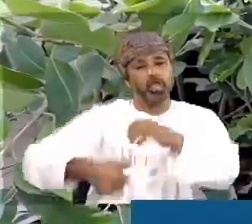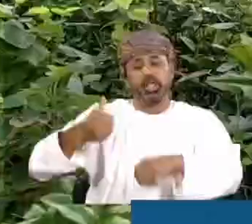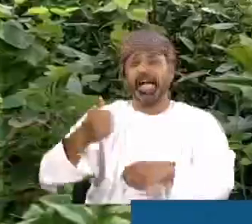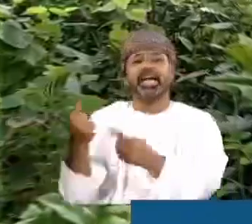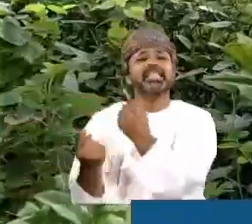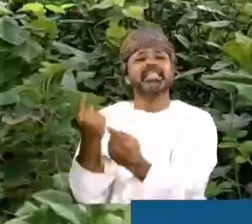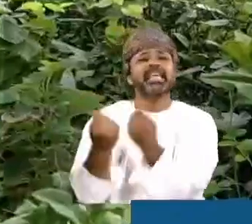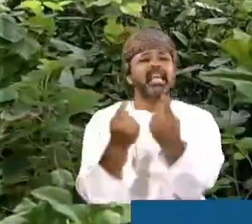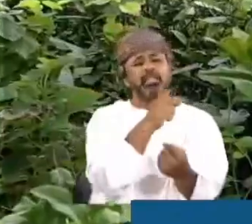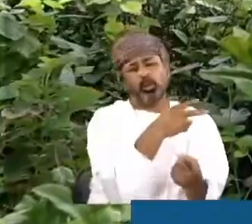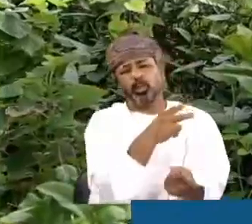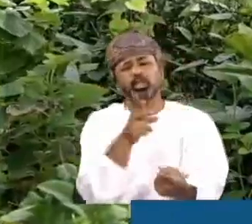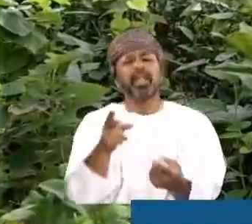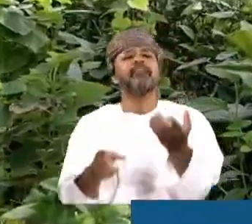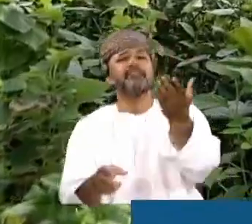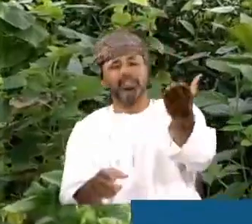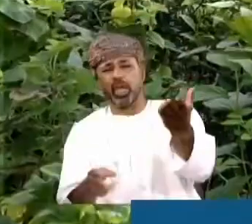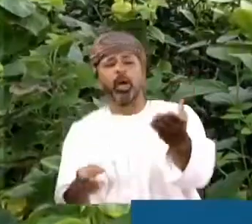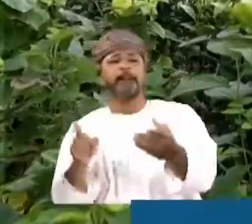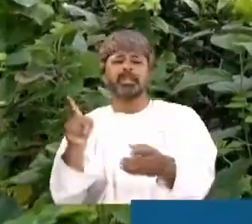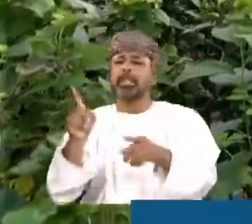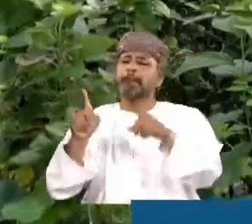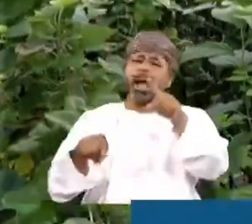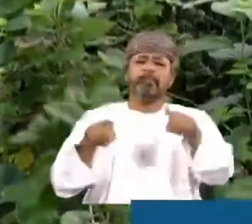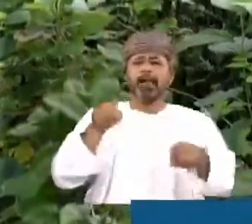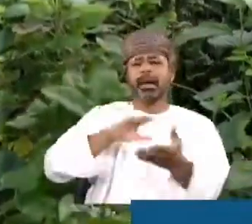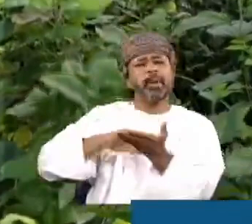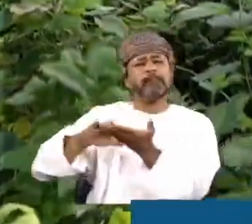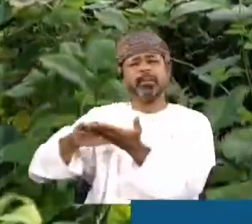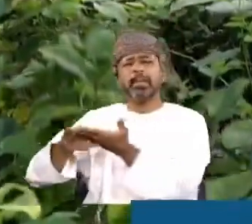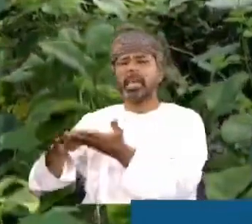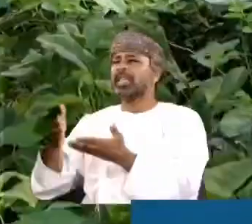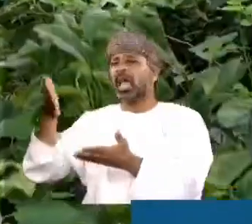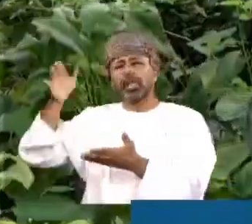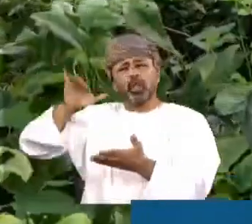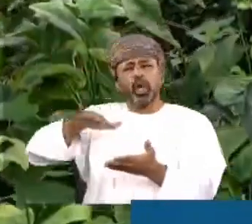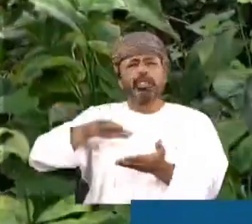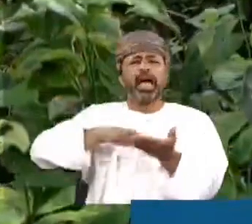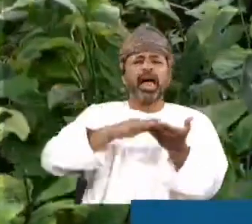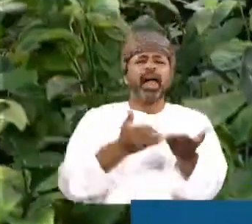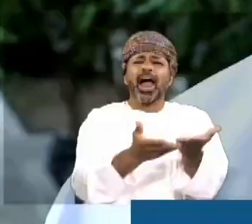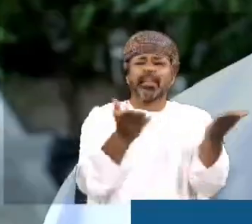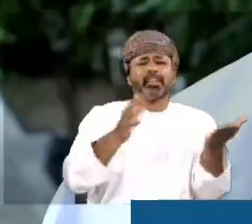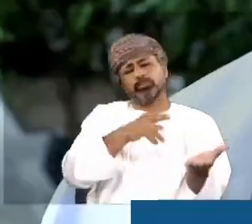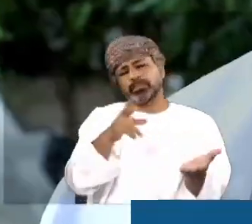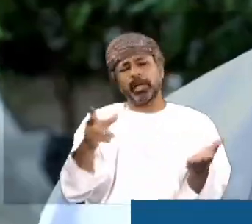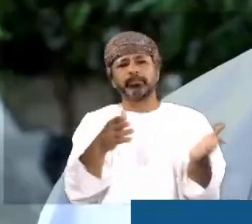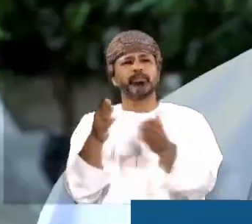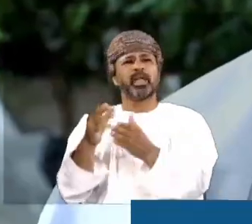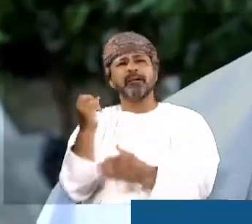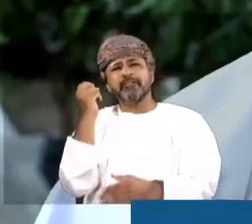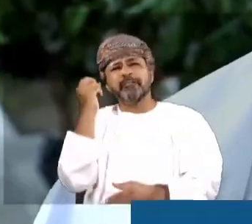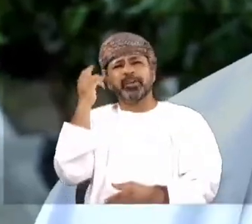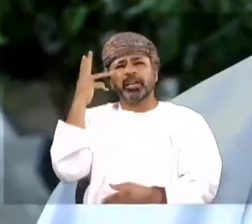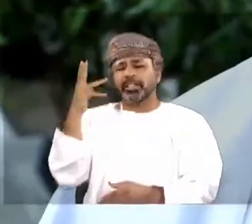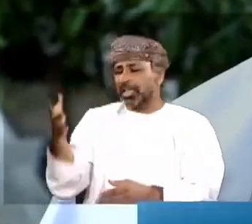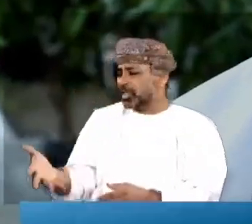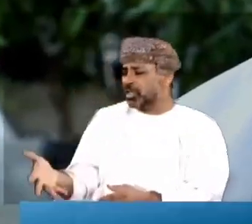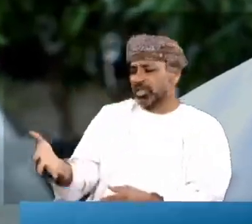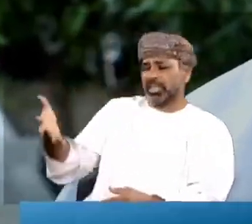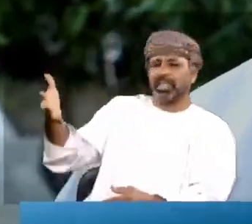زراعة هذه الشتلات مع تباين بيئات وتضاريس السلطنة. فكرتي من يوم الصغر